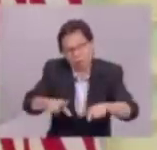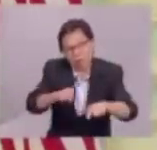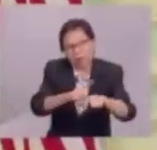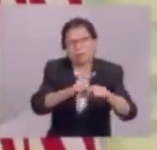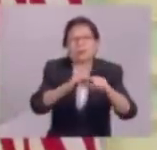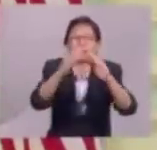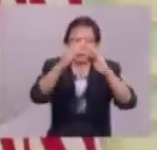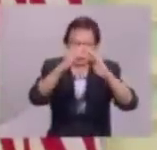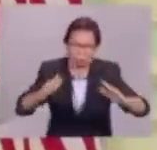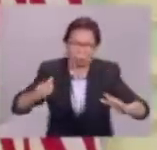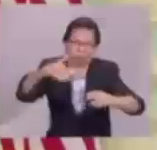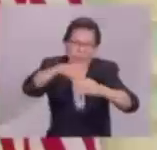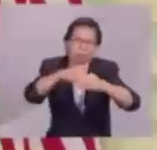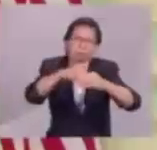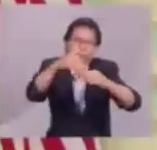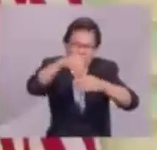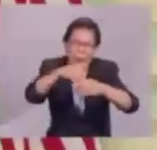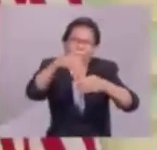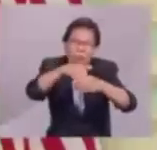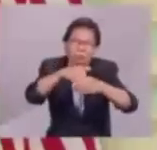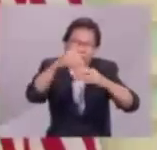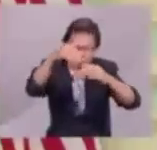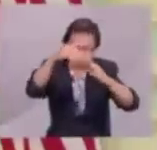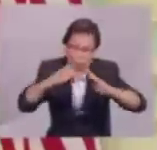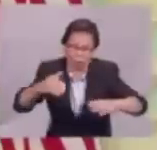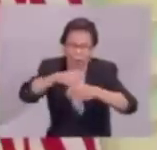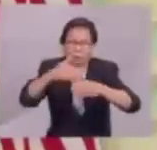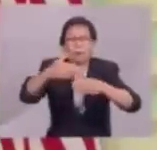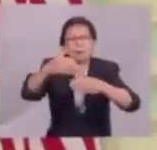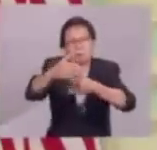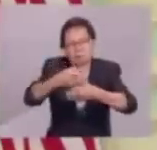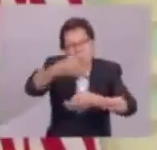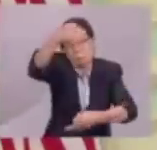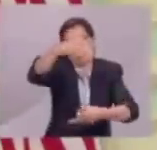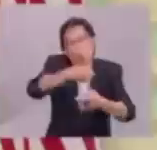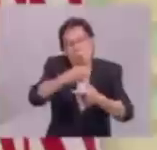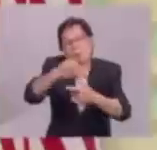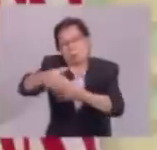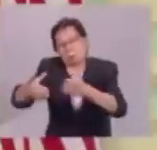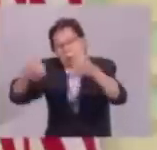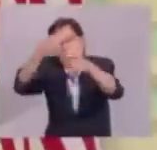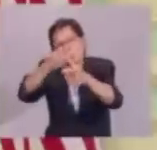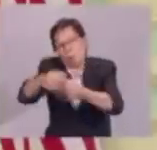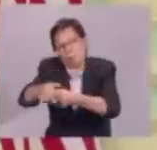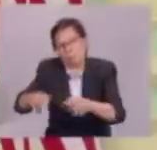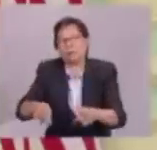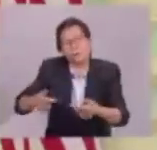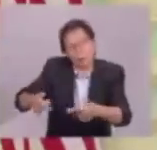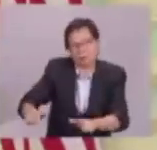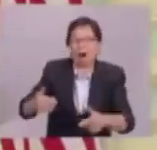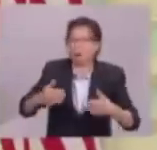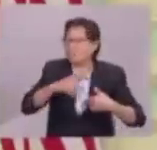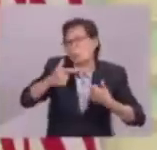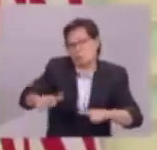unit-unit di bangunan tersebut. Sebab kita dengar ada yang tidak dibenarkan masuk. Jadi sebenarnya dibenarkan.